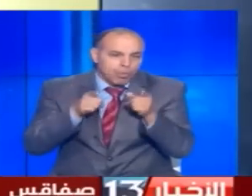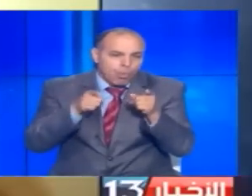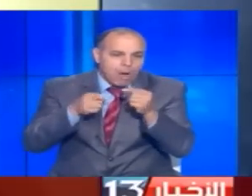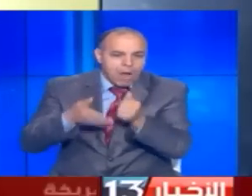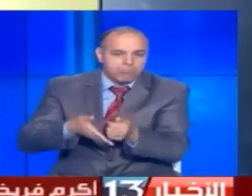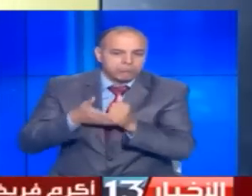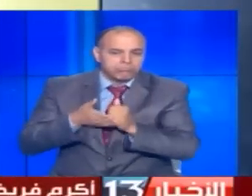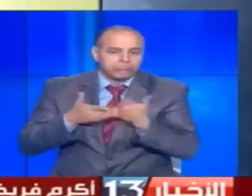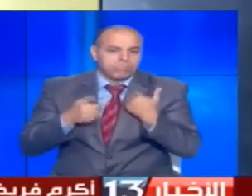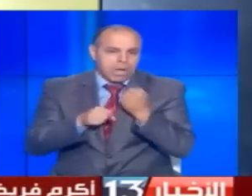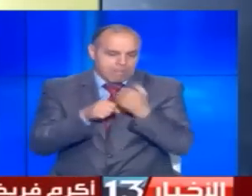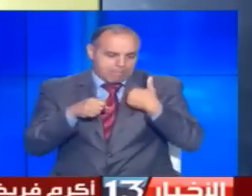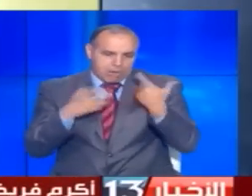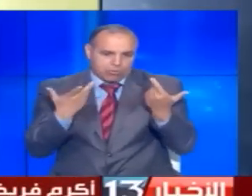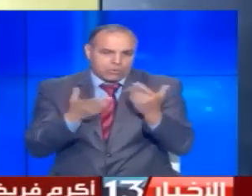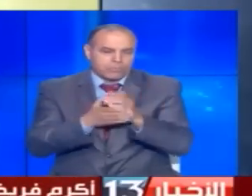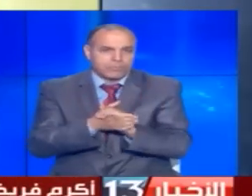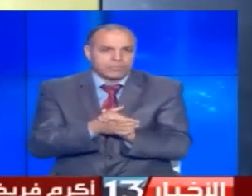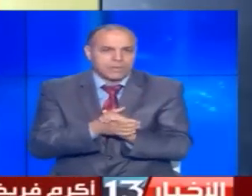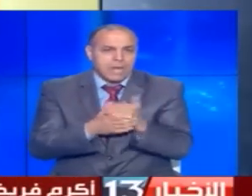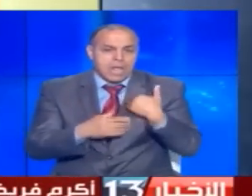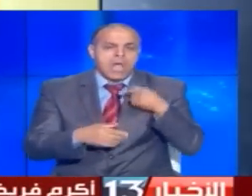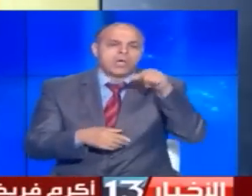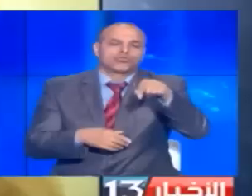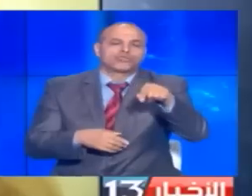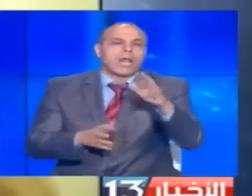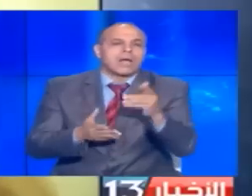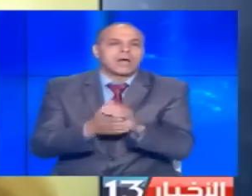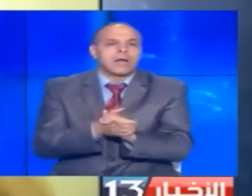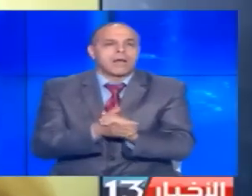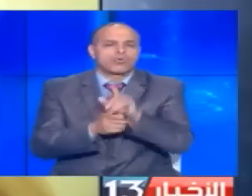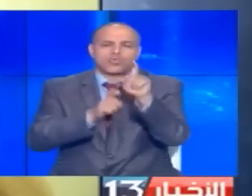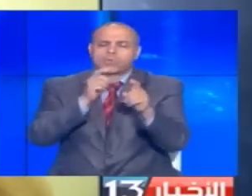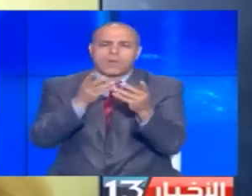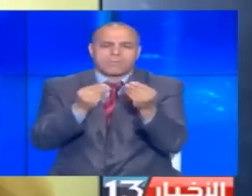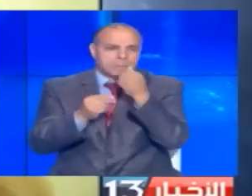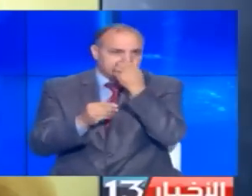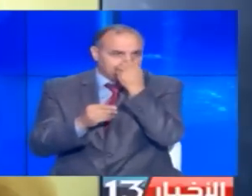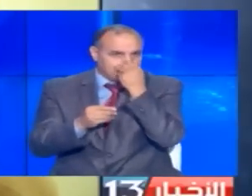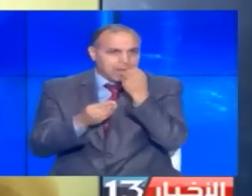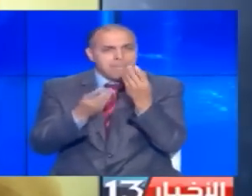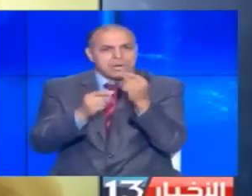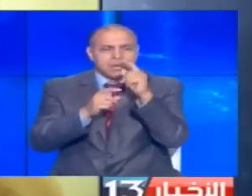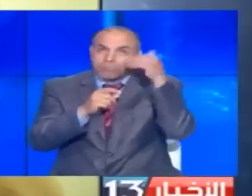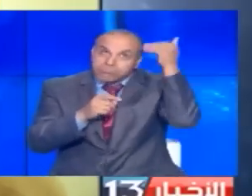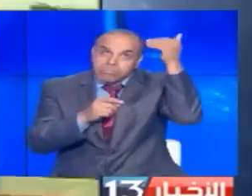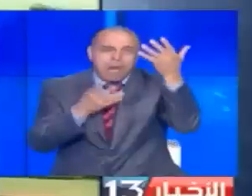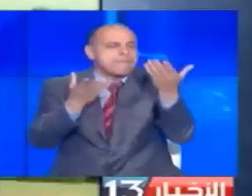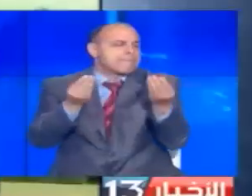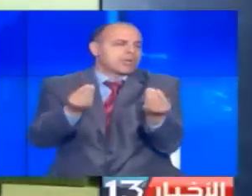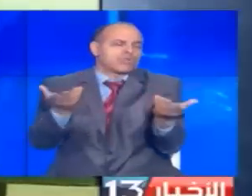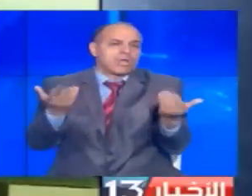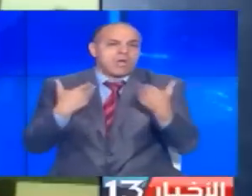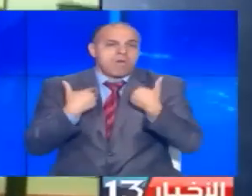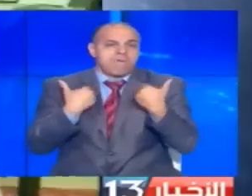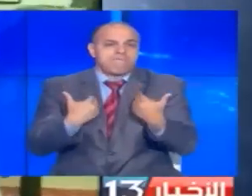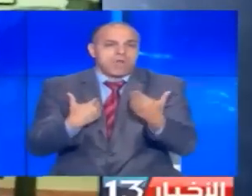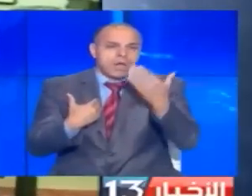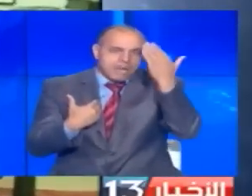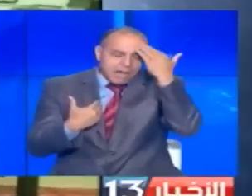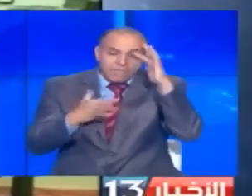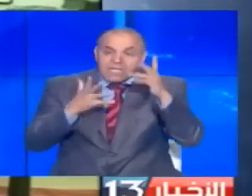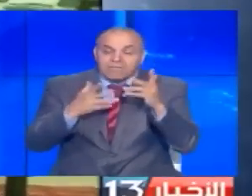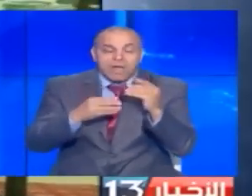شنجمو عاونوني، هذا علاش جيت أنا اليوم. برشا أسئلة معناتها في مخك. صحيح. برشا طموح. صحيح. ماذا بيا نعرف معناتها الطريقة